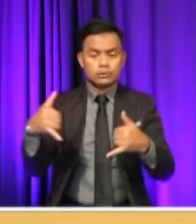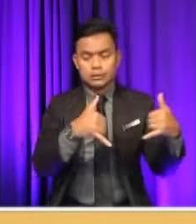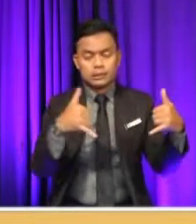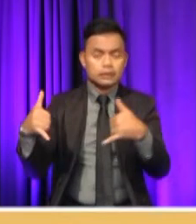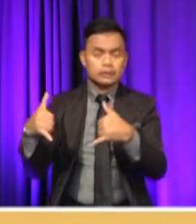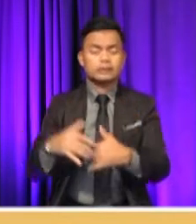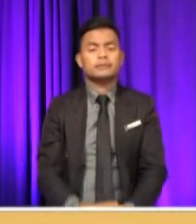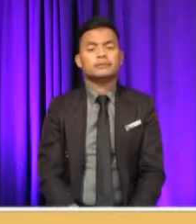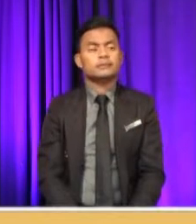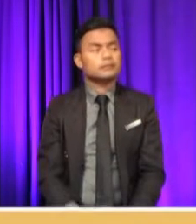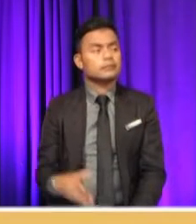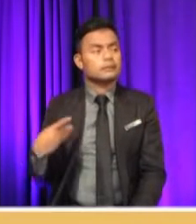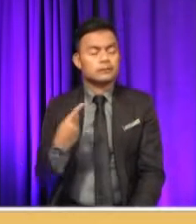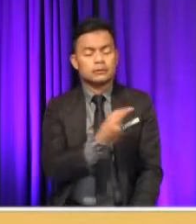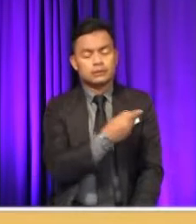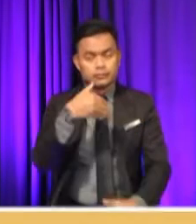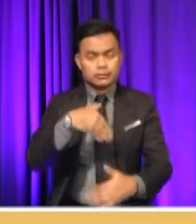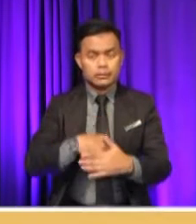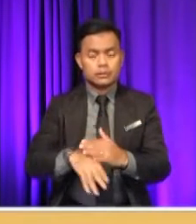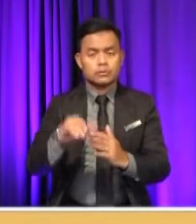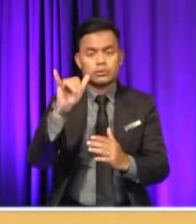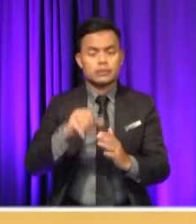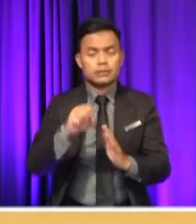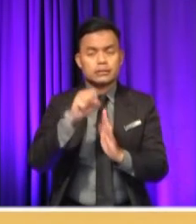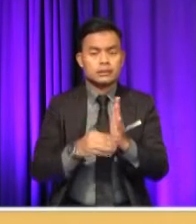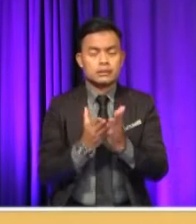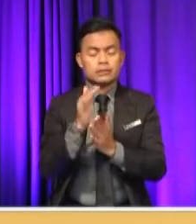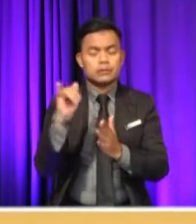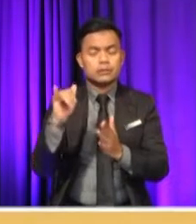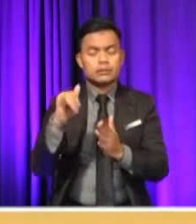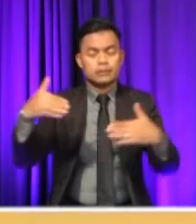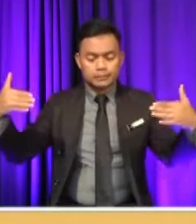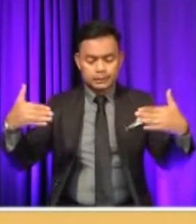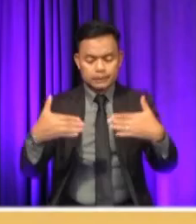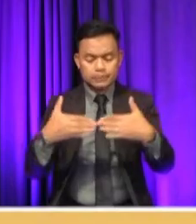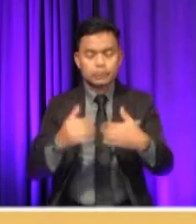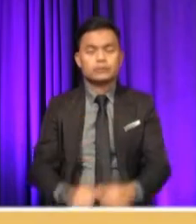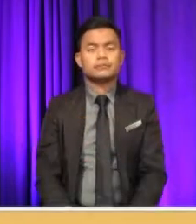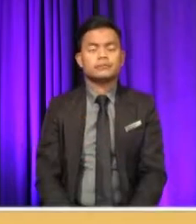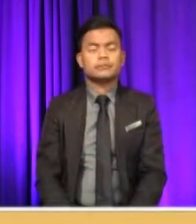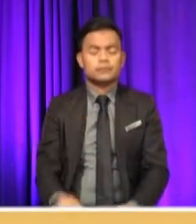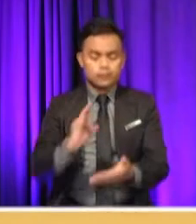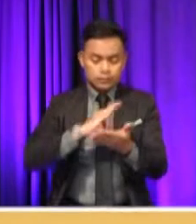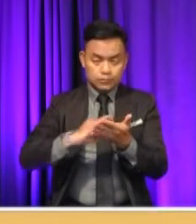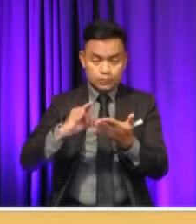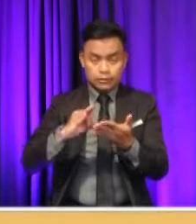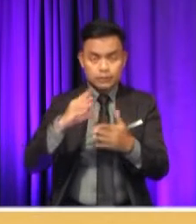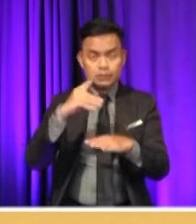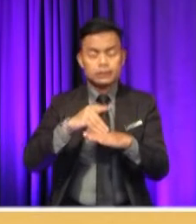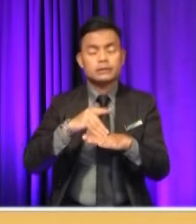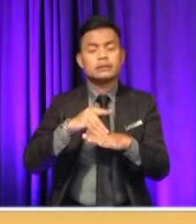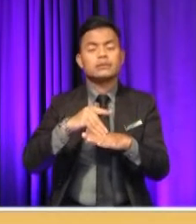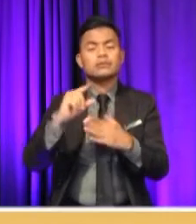komponen yang seterusnya iaitu penyambung. Okey, penyambung ni Fungsi dia digunakan untuk